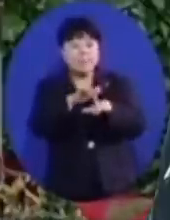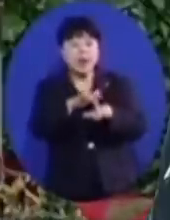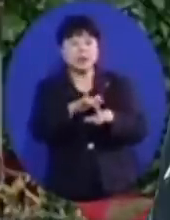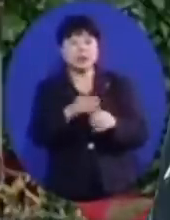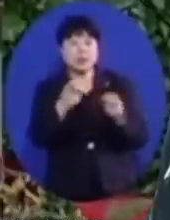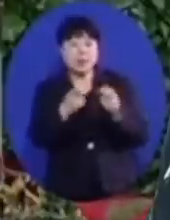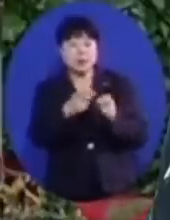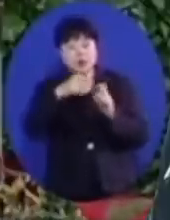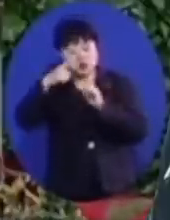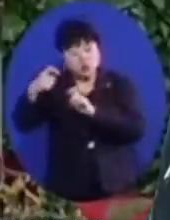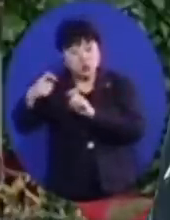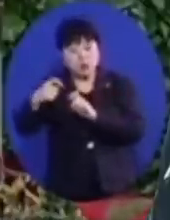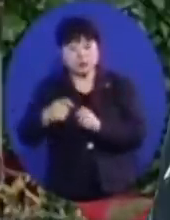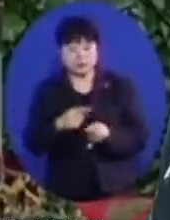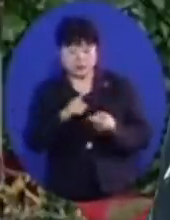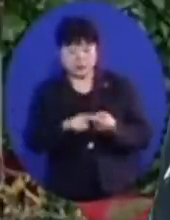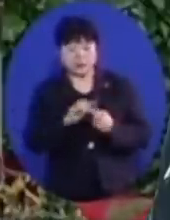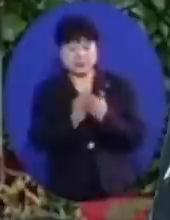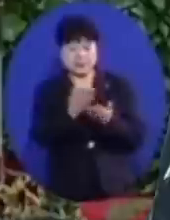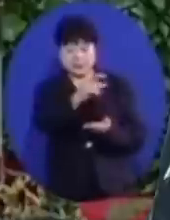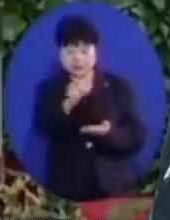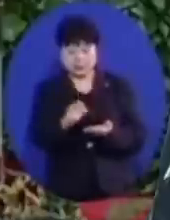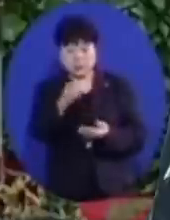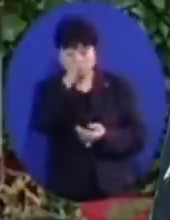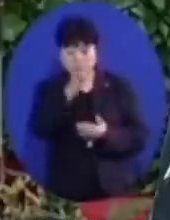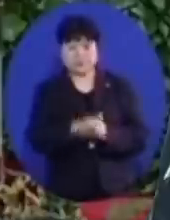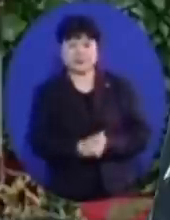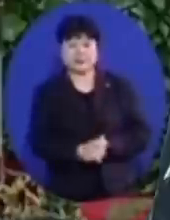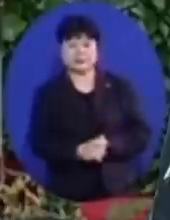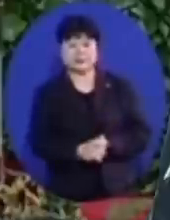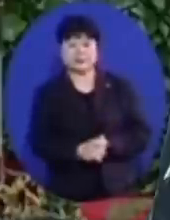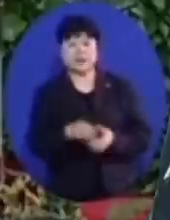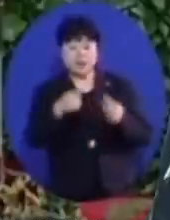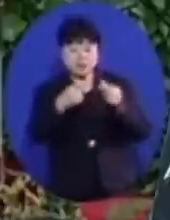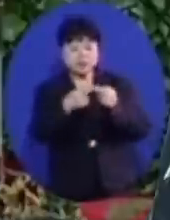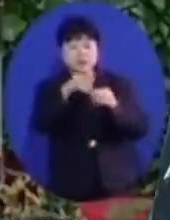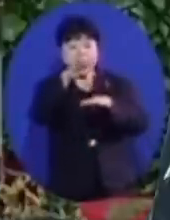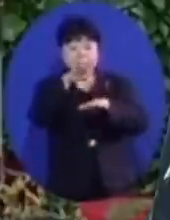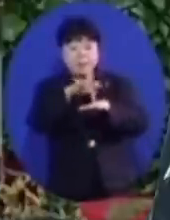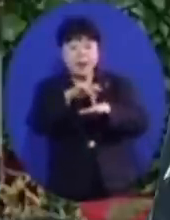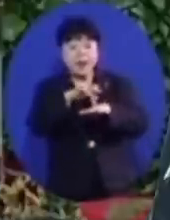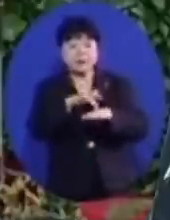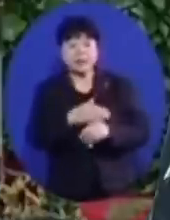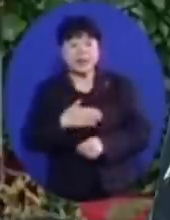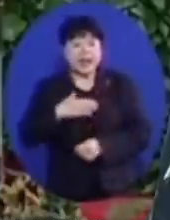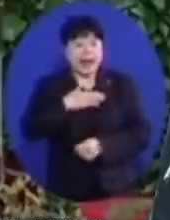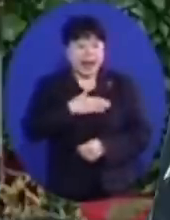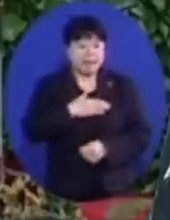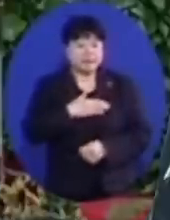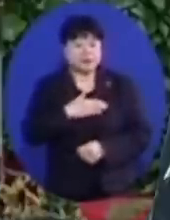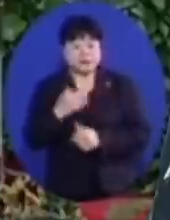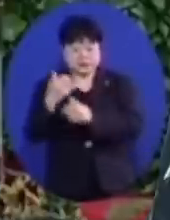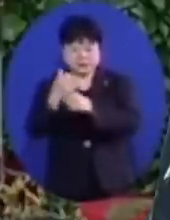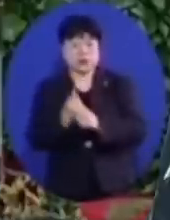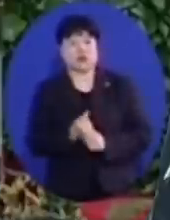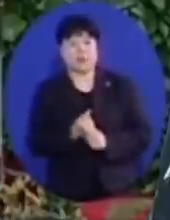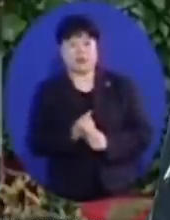어떤 방법으로 유혹하고 공격하는지를 잘 설명해 주고 있습니다 첫째 마귀는 우리의 감정을 사로잡습니다